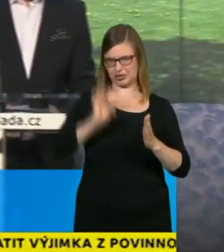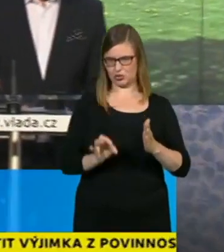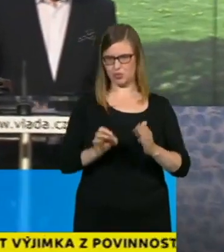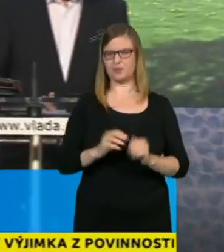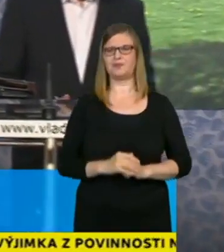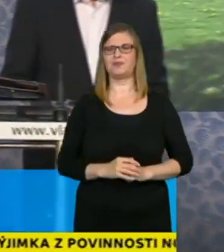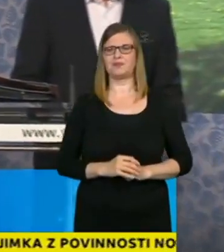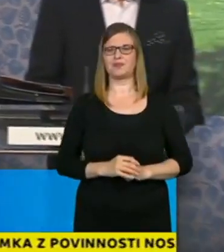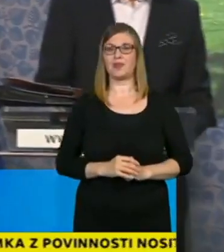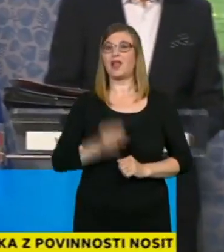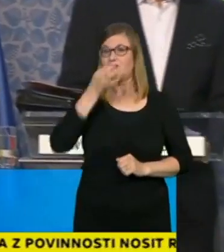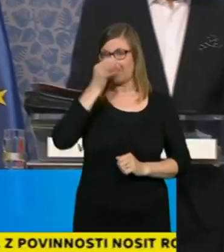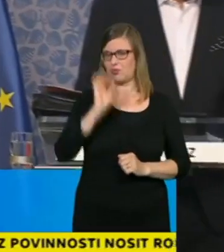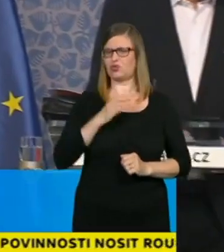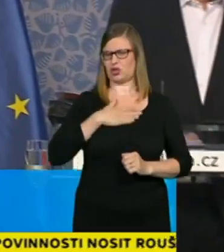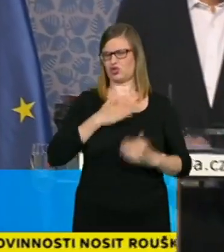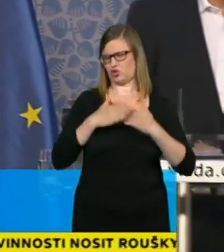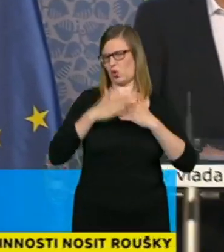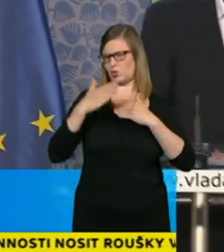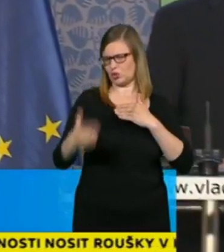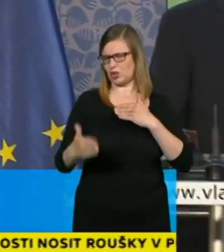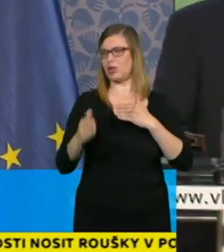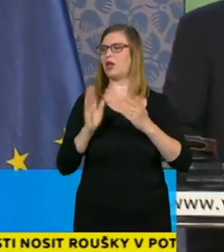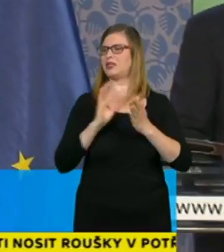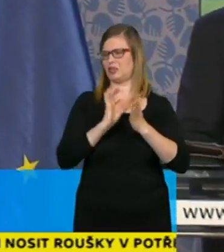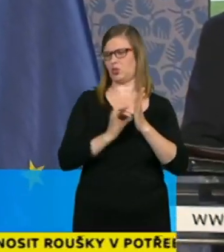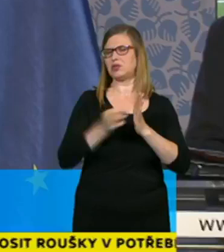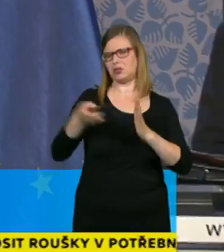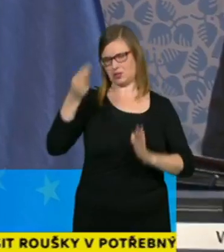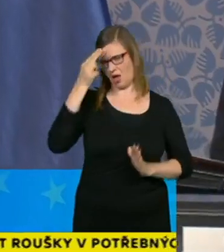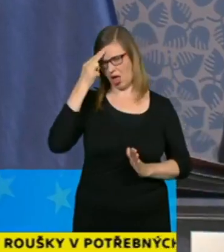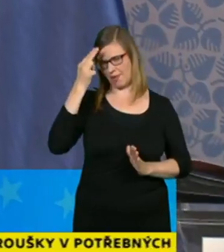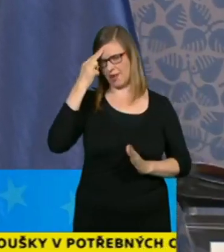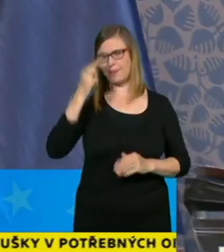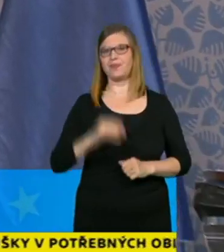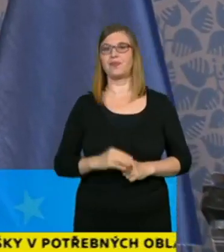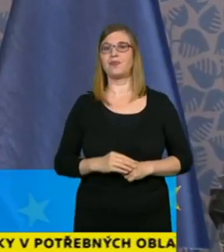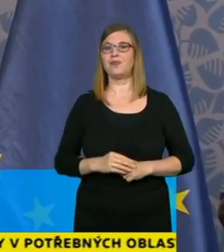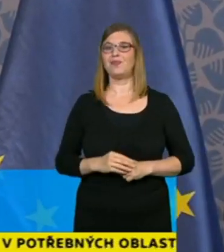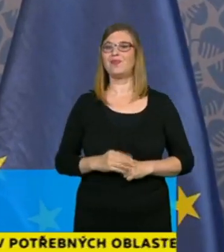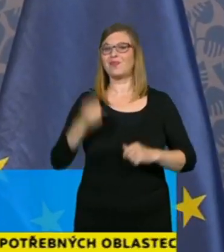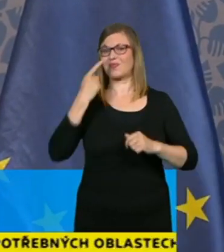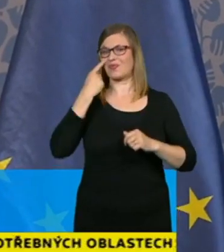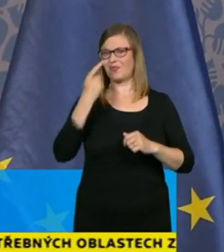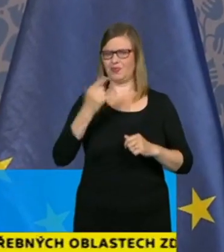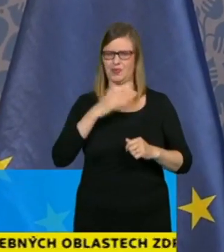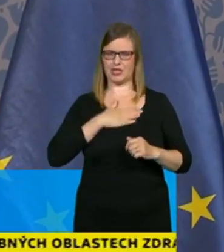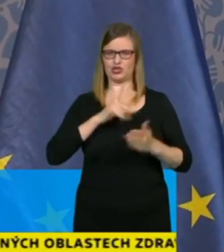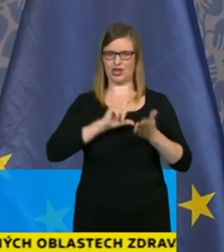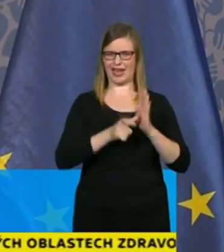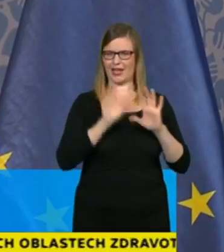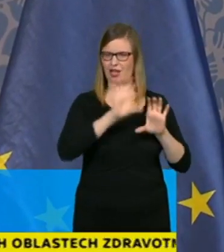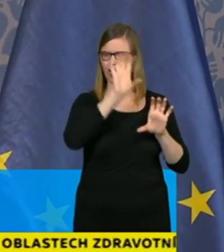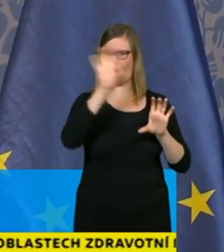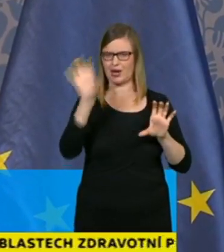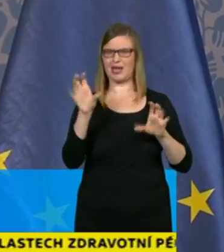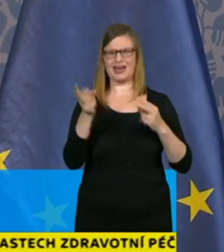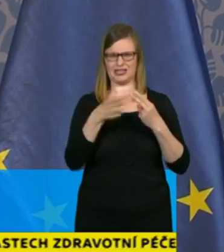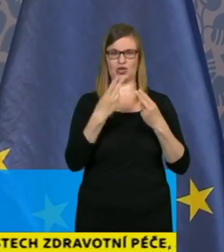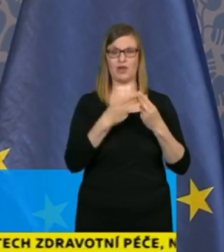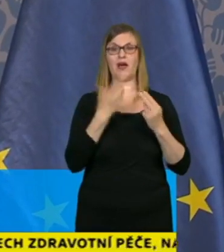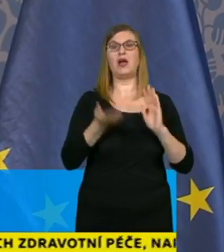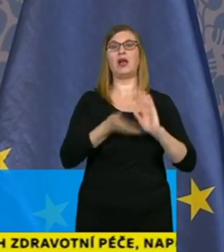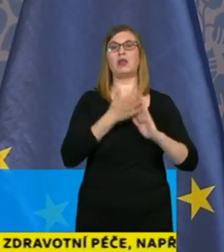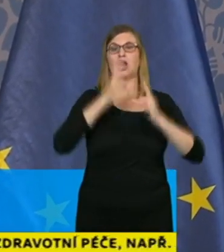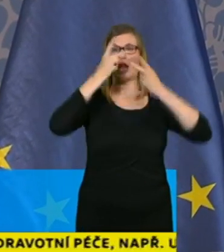protože Německo je naším sousedem a když se podíváme na situaci v našich rizikových regionech, což je dejme tomu Karlovarský